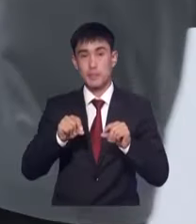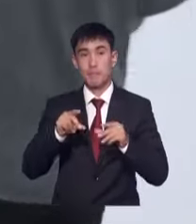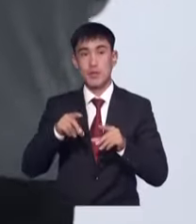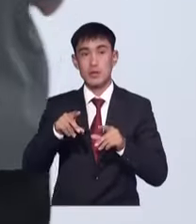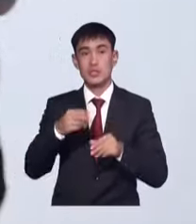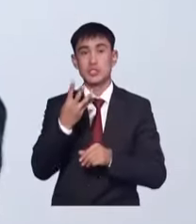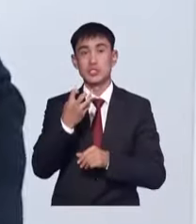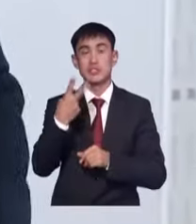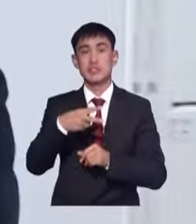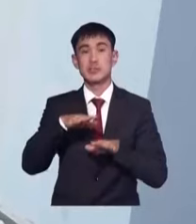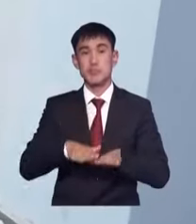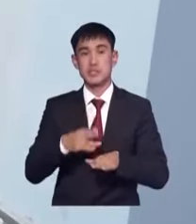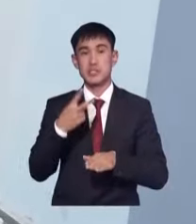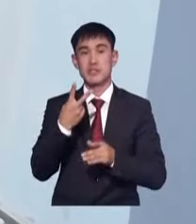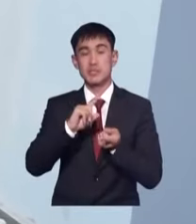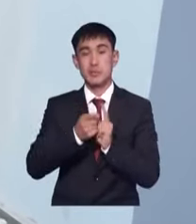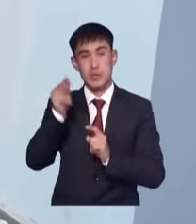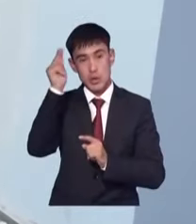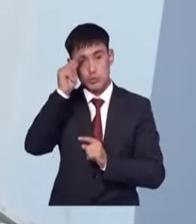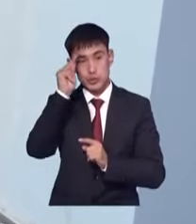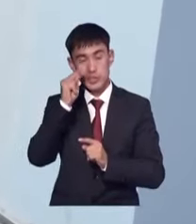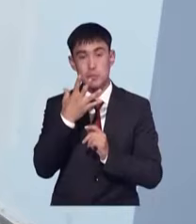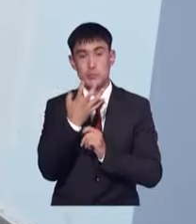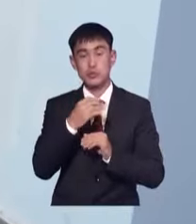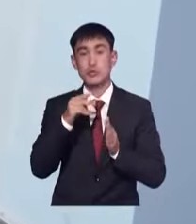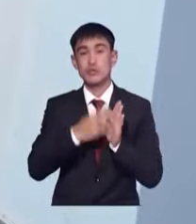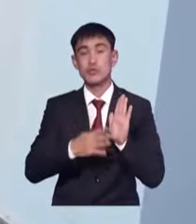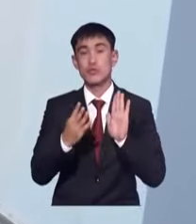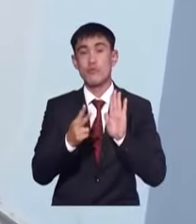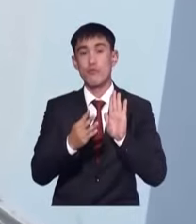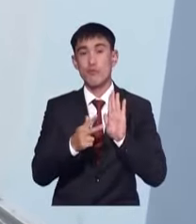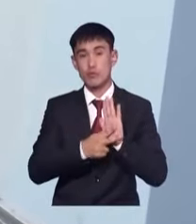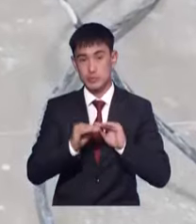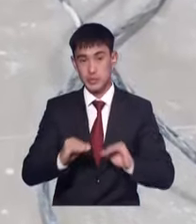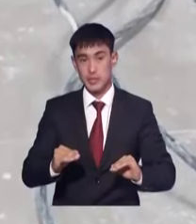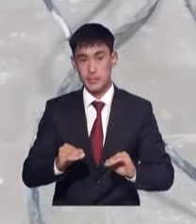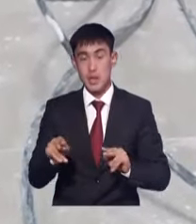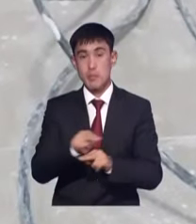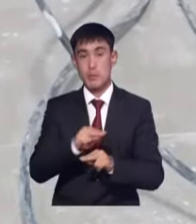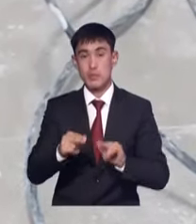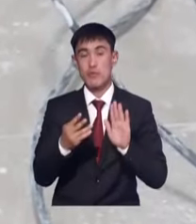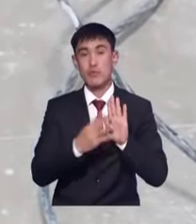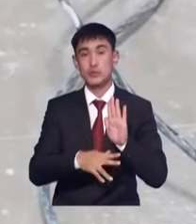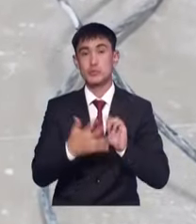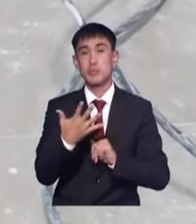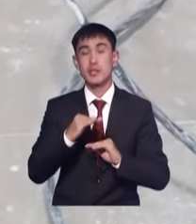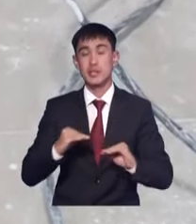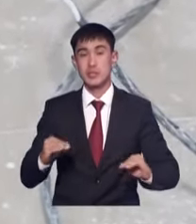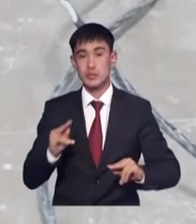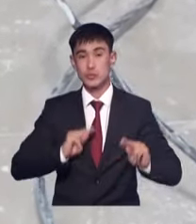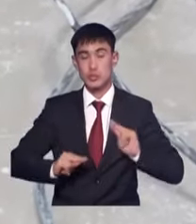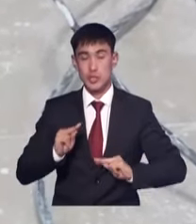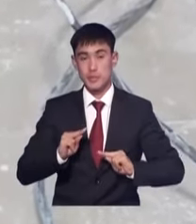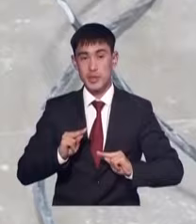школе на 420 мест в две смены обучается 598 учащихся. Преподают 85 учителей.